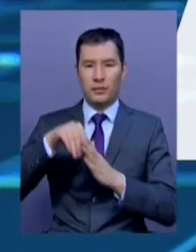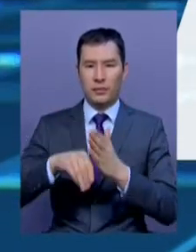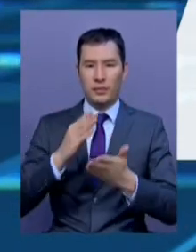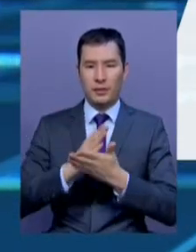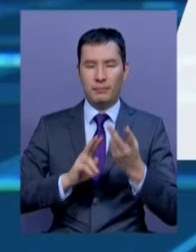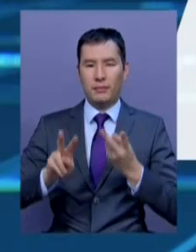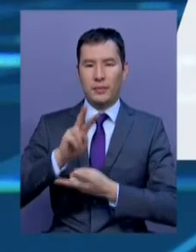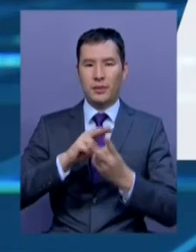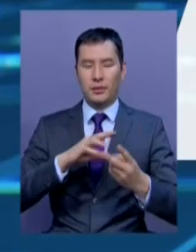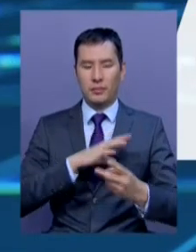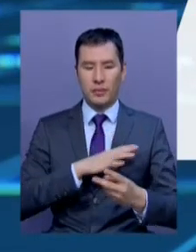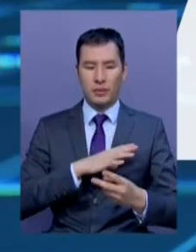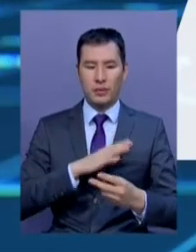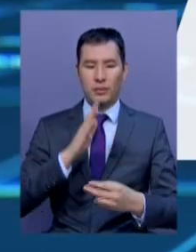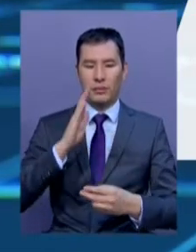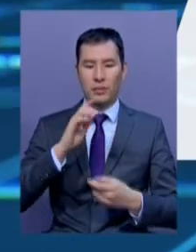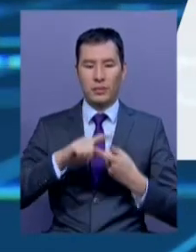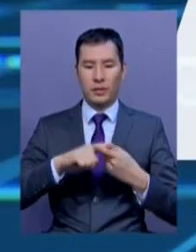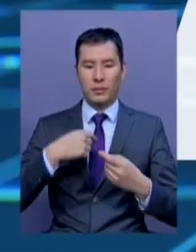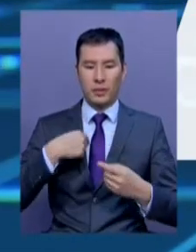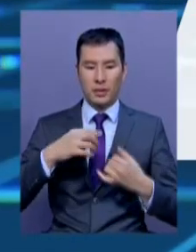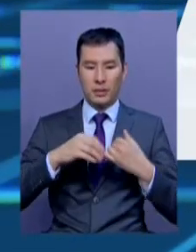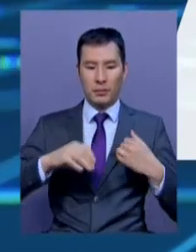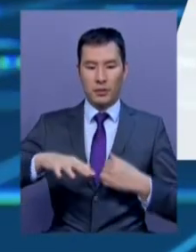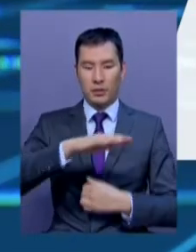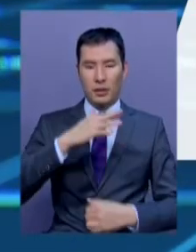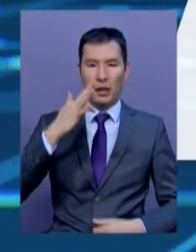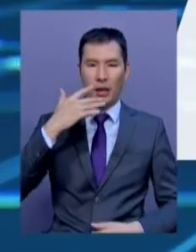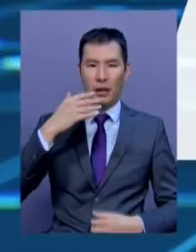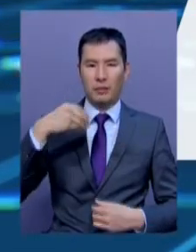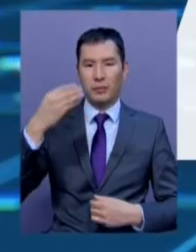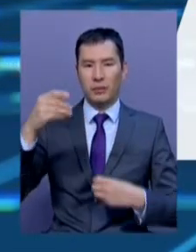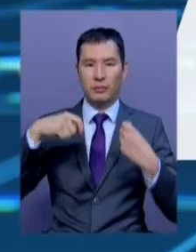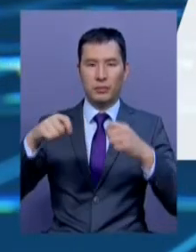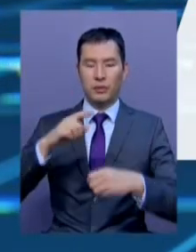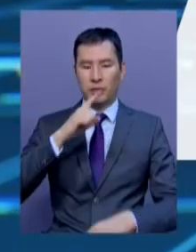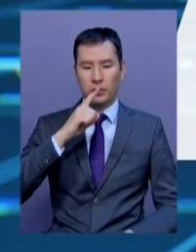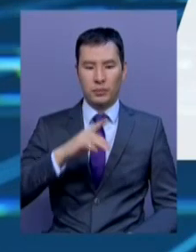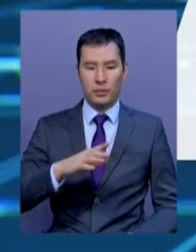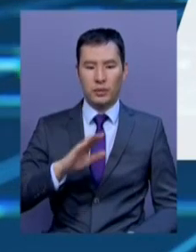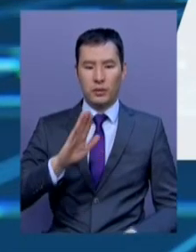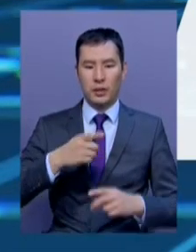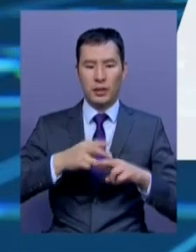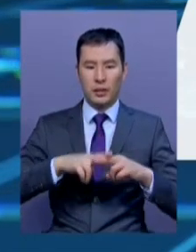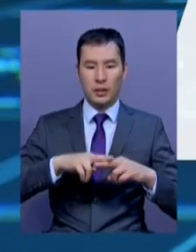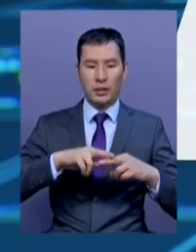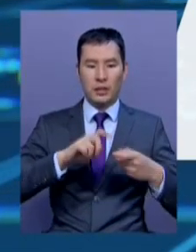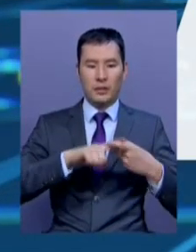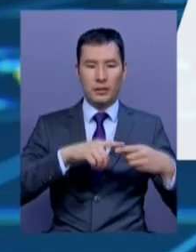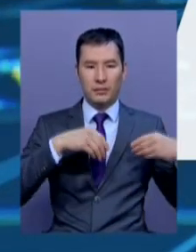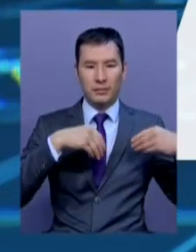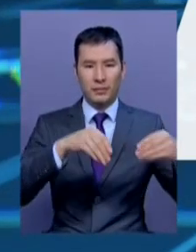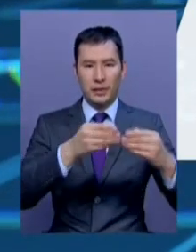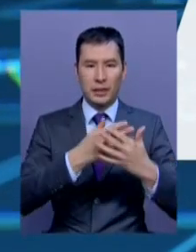енгізілген мораторий күшін жояды. Жеріміз шетелдіктерге сатылмайды, бірақ үкімет ауыл шаруашылығы жерлерін толыққанды экономикалық